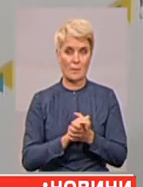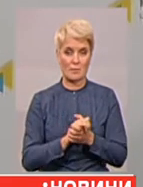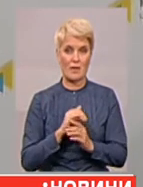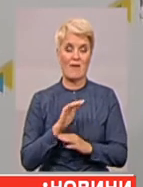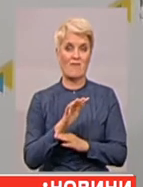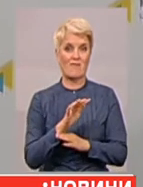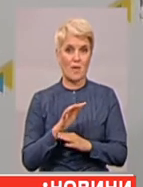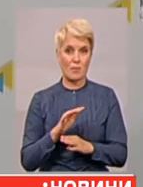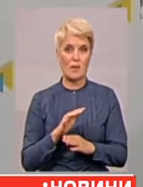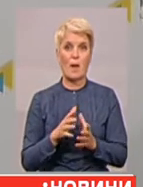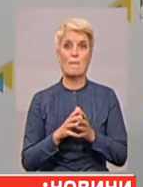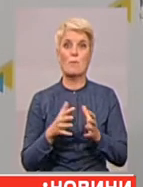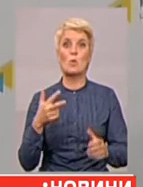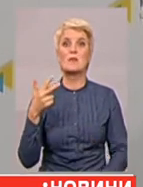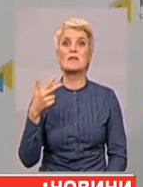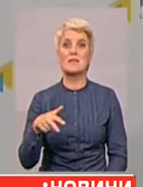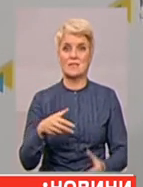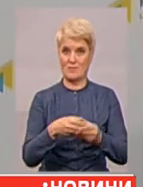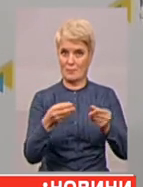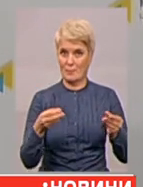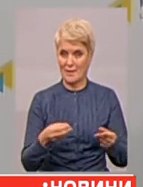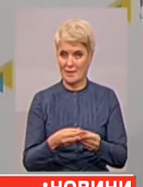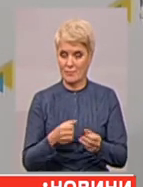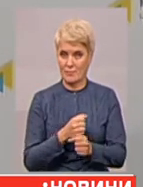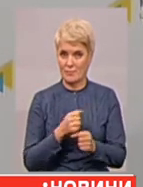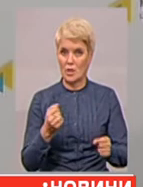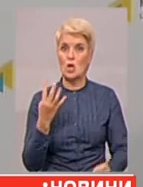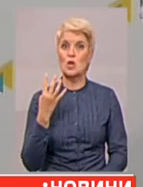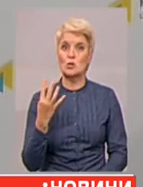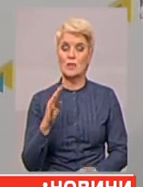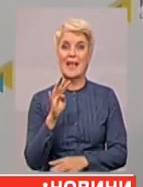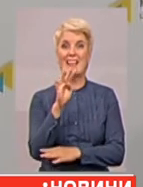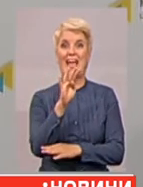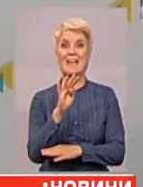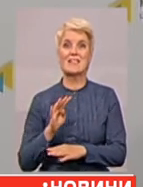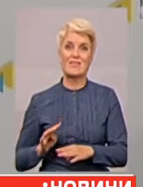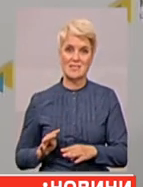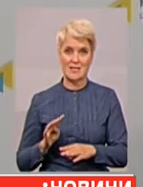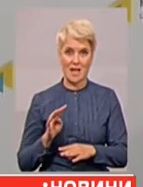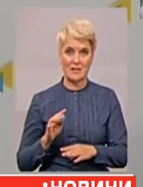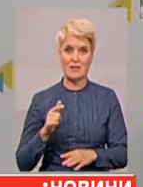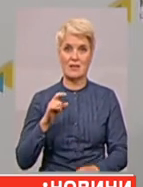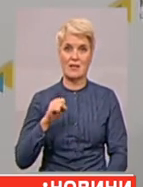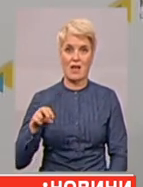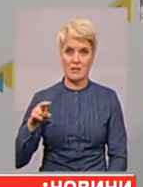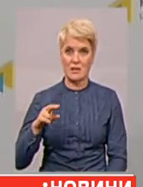наших позицій понад 30 мінометних снарядів та 4 реактивні снаряди з реактивних установок «Град-Партизан».